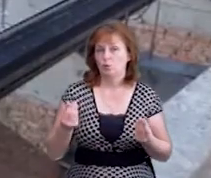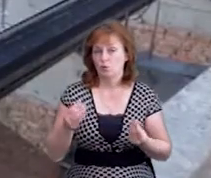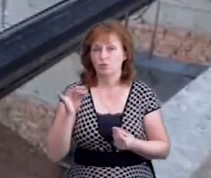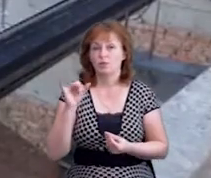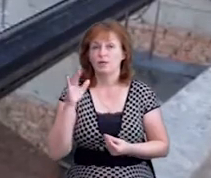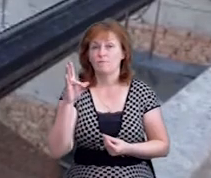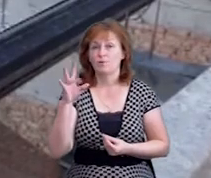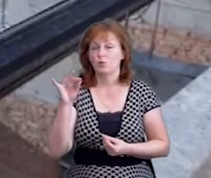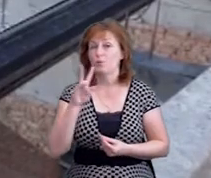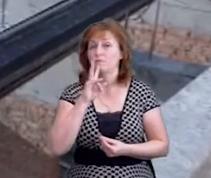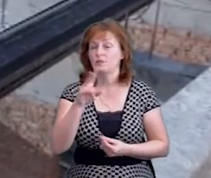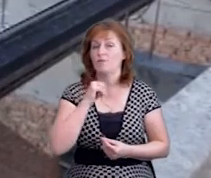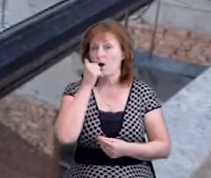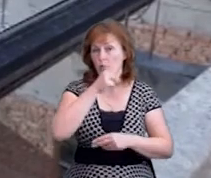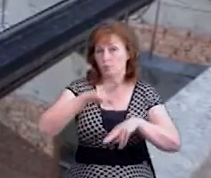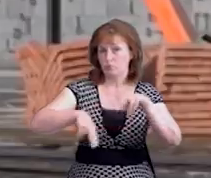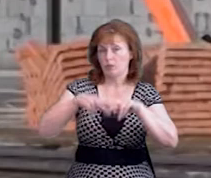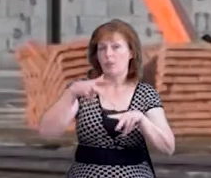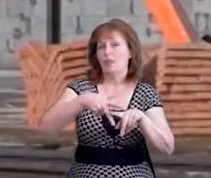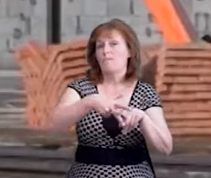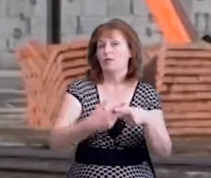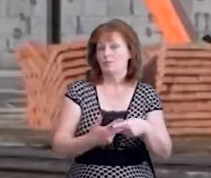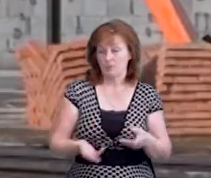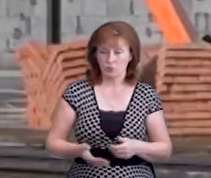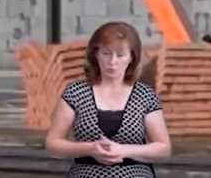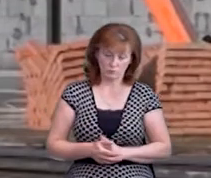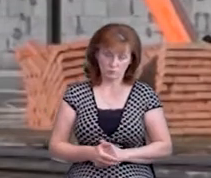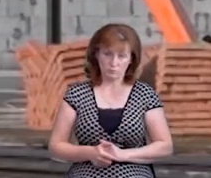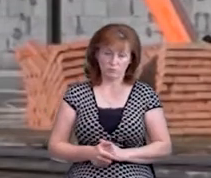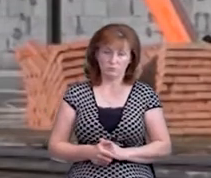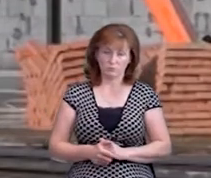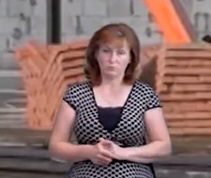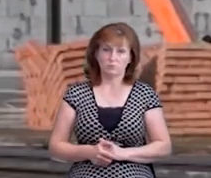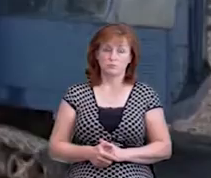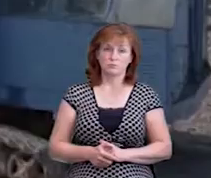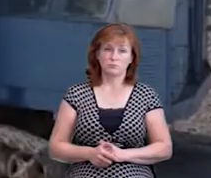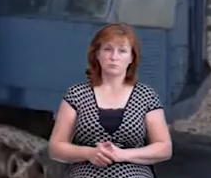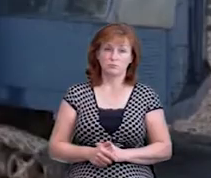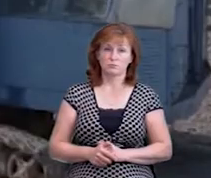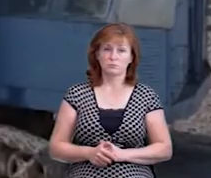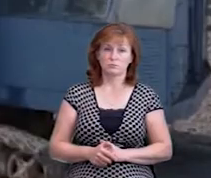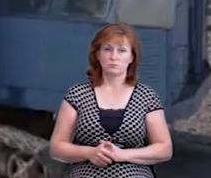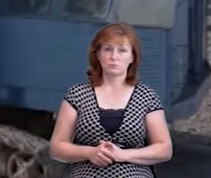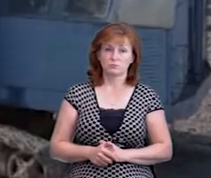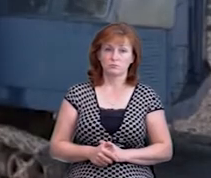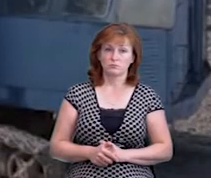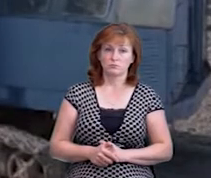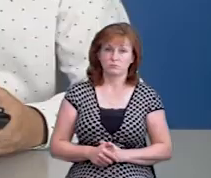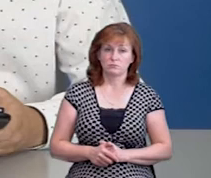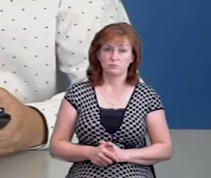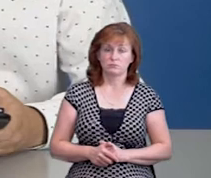за 2 роки палац спорту побудували наполовину. Дар'я Янушкевич, Дмитро Руденко. Новини на Суспільному.